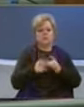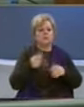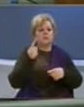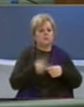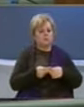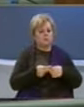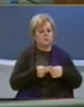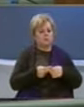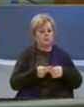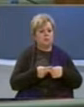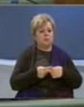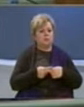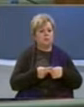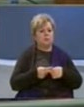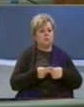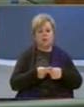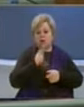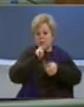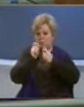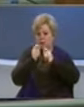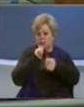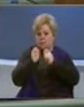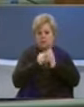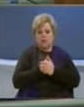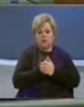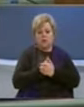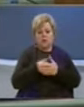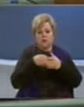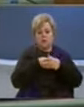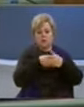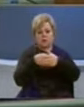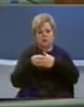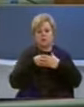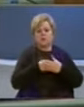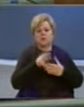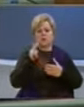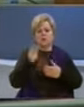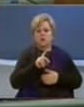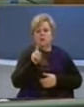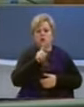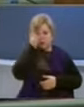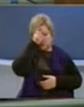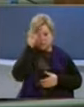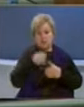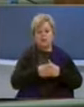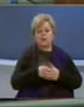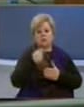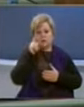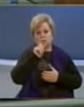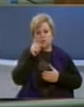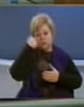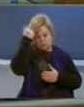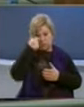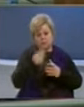që me këtë marrëveshje komunitetet tjera, jo serbe edhe jo shqiptare,